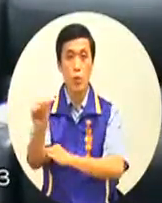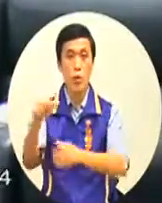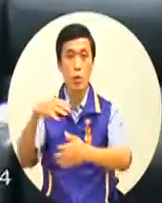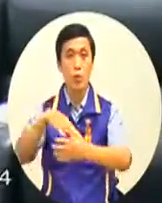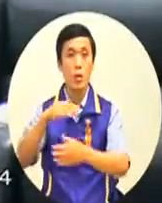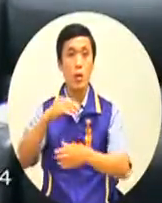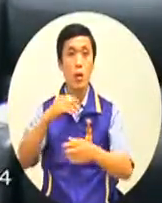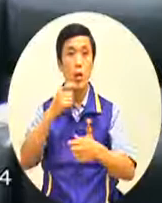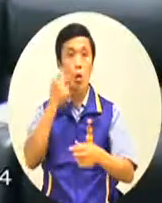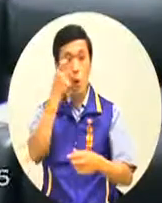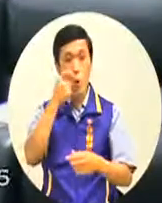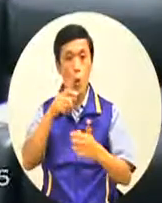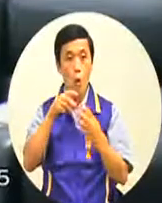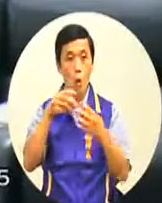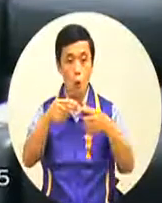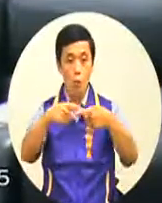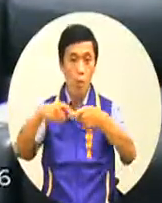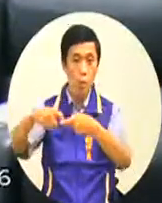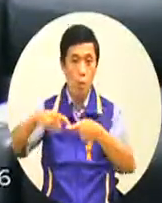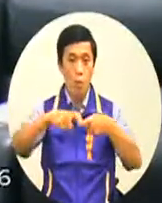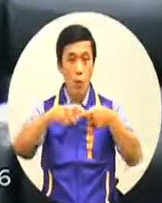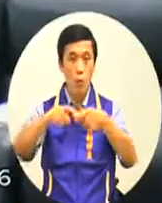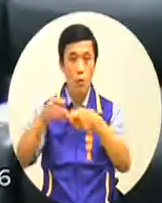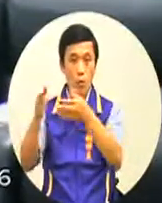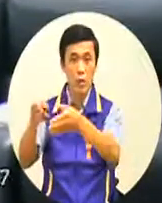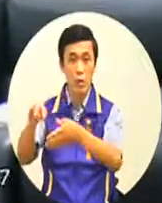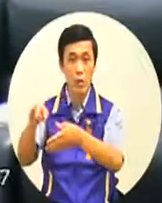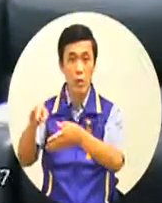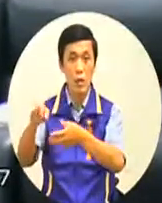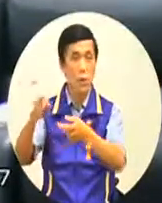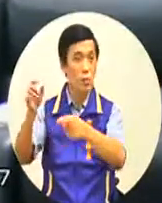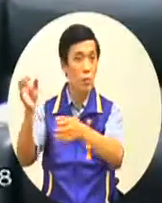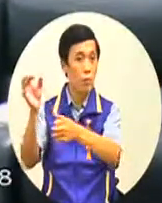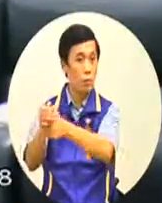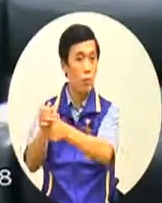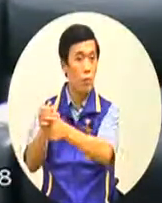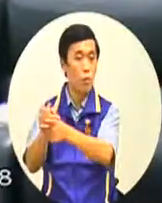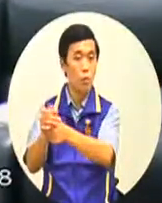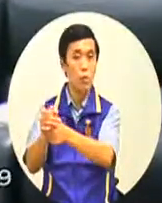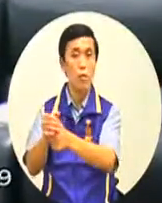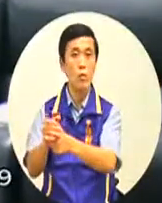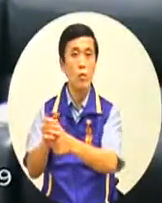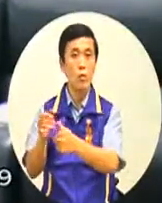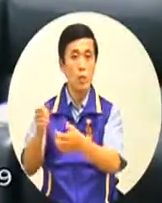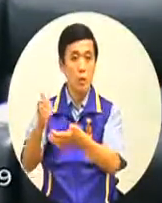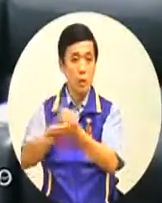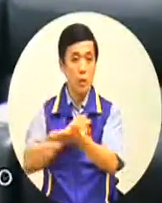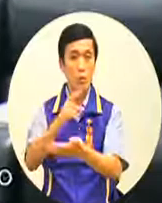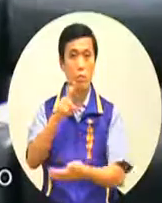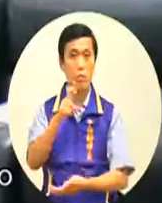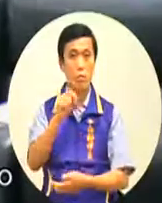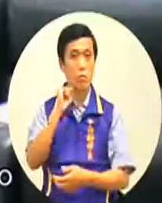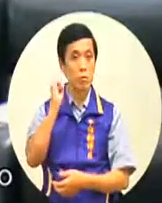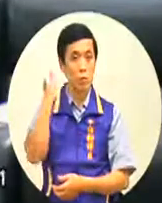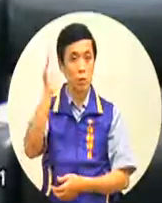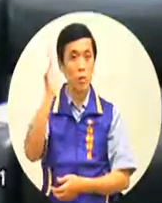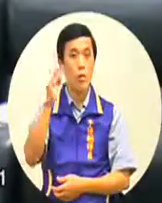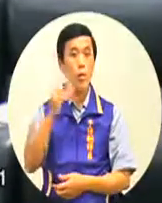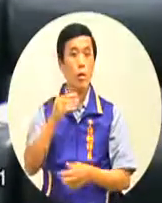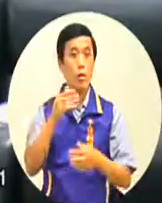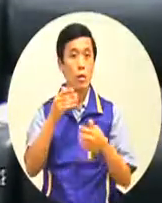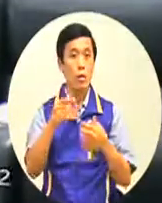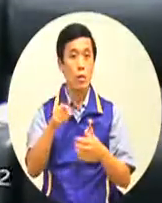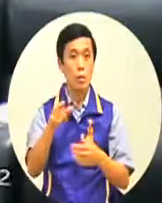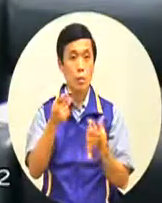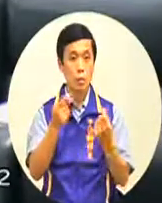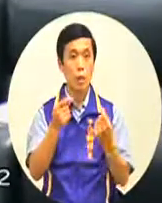产品扣住，根本连验都不验，就不让它进去日本，不让它进入欧盟了。美国很多食品一到美国就直接扣住，也